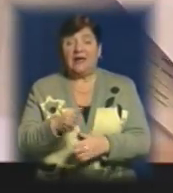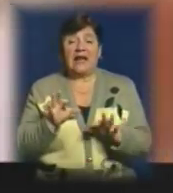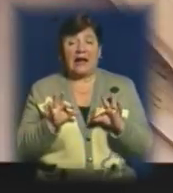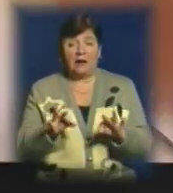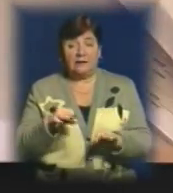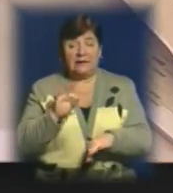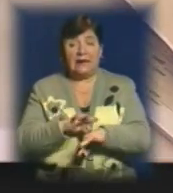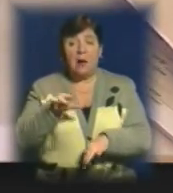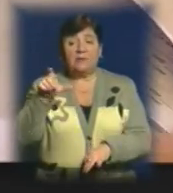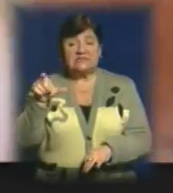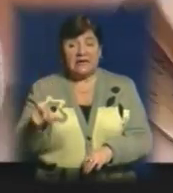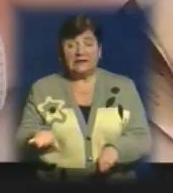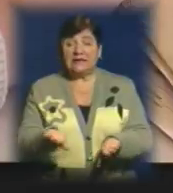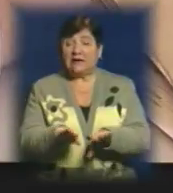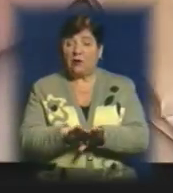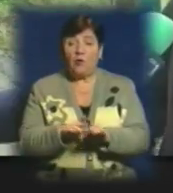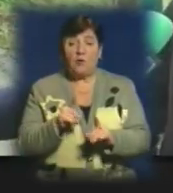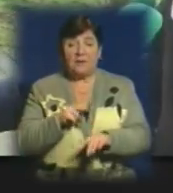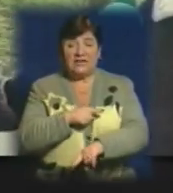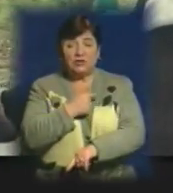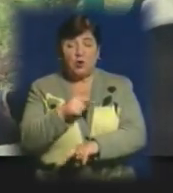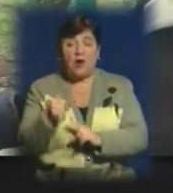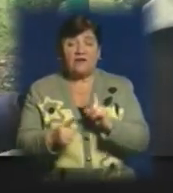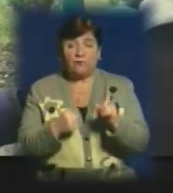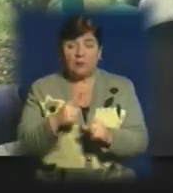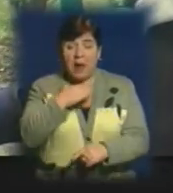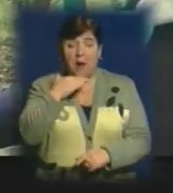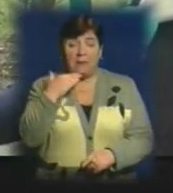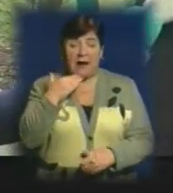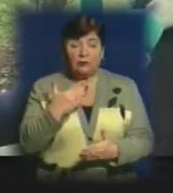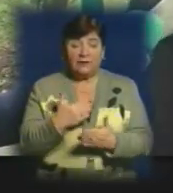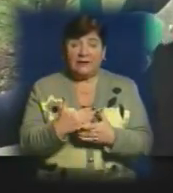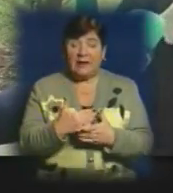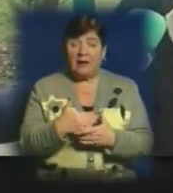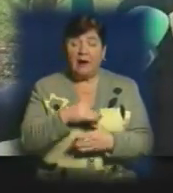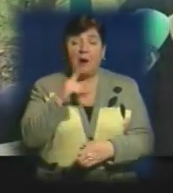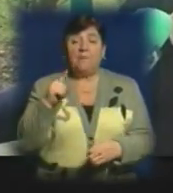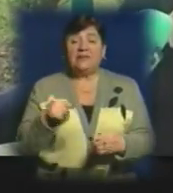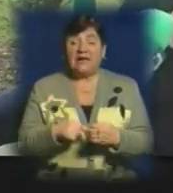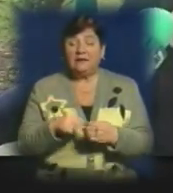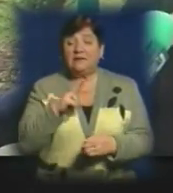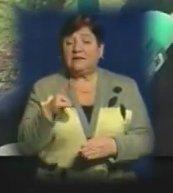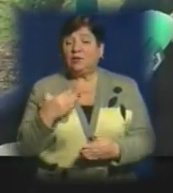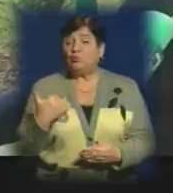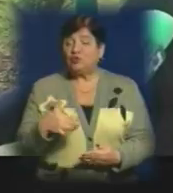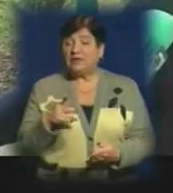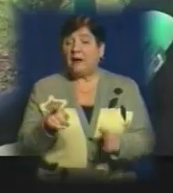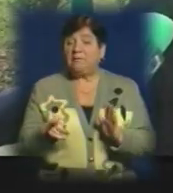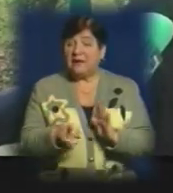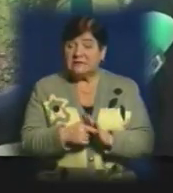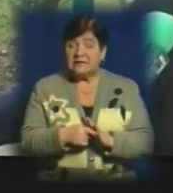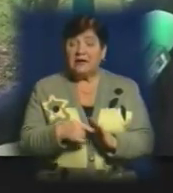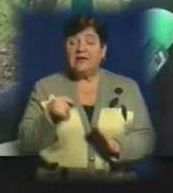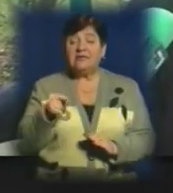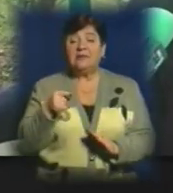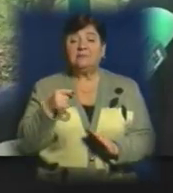Такі основні положення медичної реформи. Багато питань є, особливо в людей, які вже на пенсії. Їм це важко